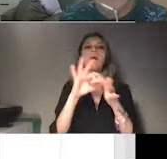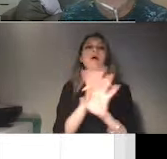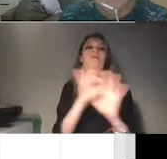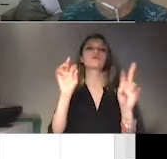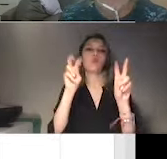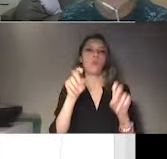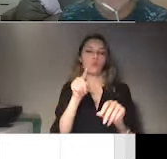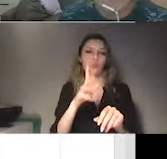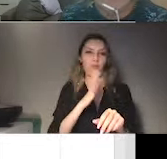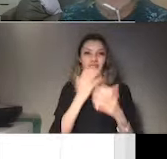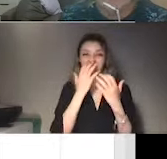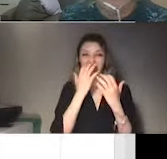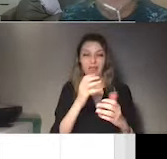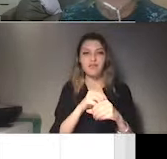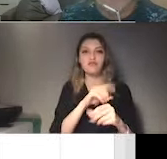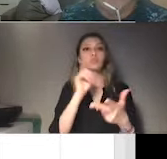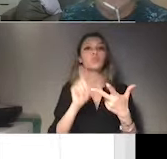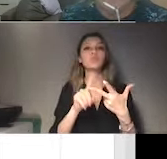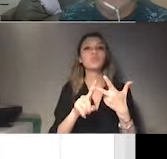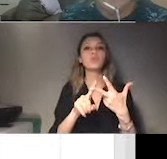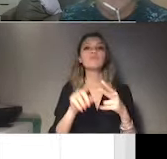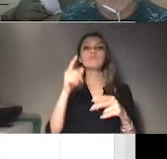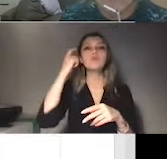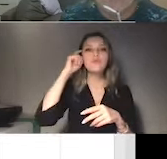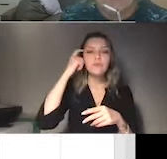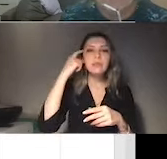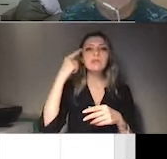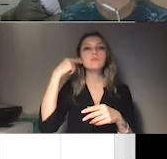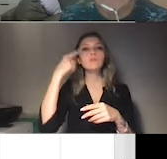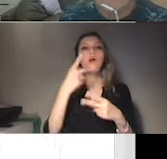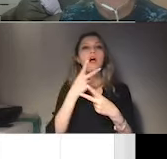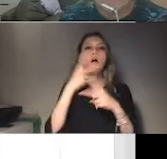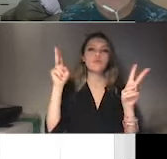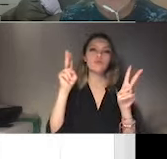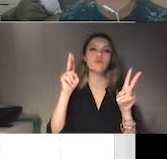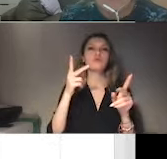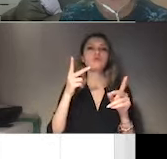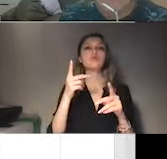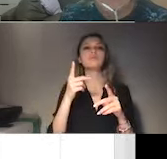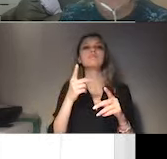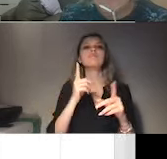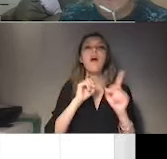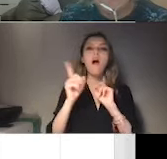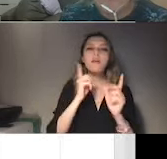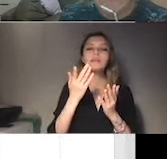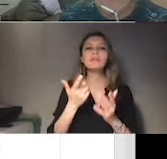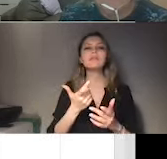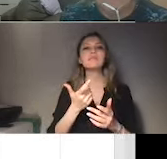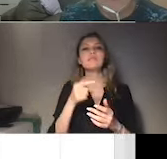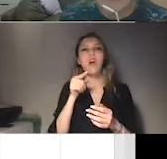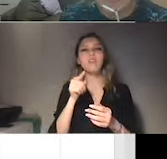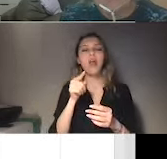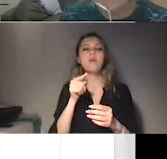var. Daha sonra tabii düşünce-ifade özgürlüğü, adil yargılanma meselesi. Gördüğünüz üzere çok